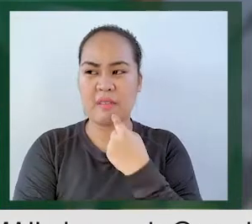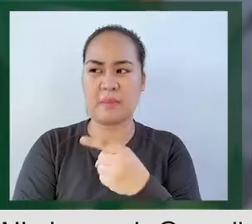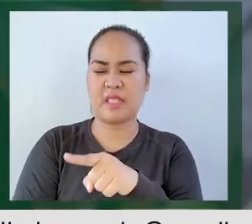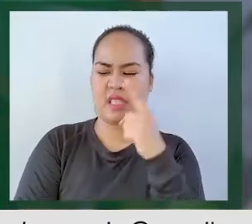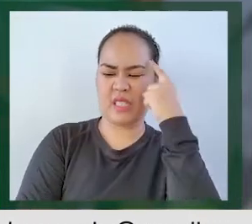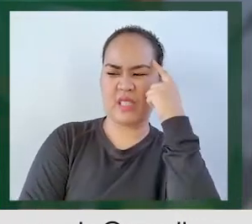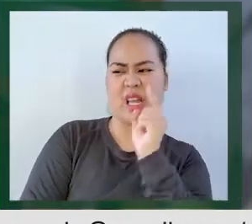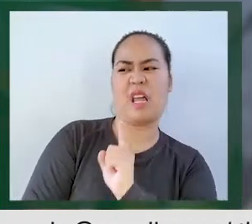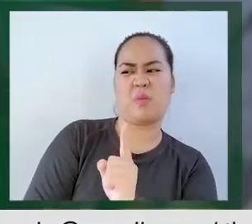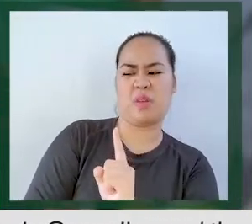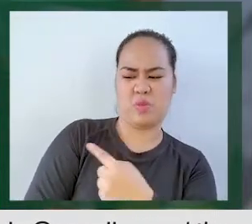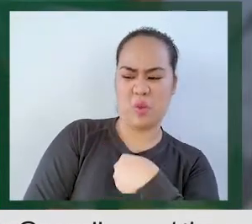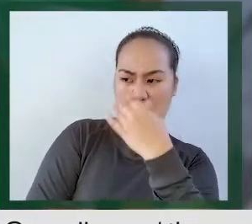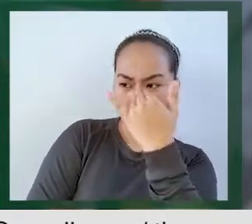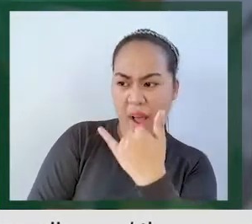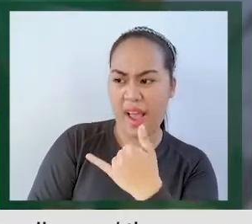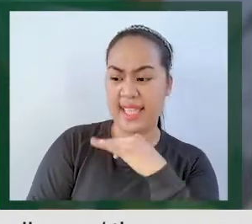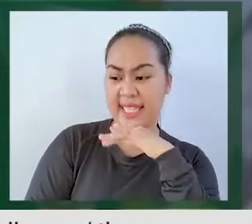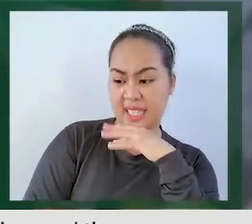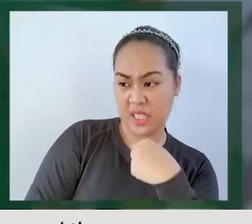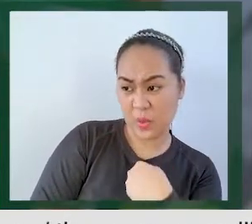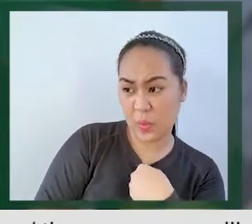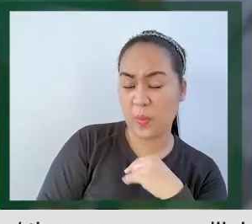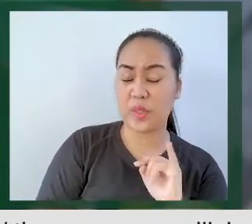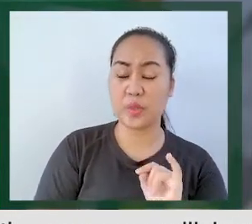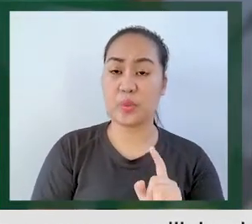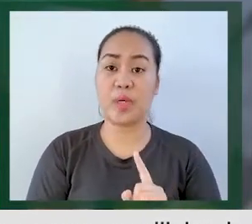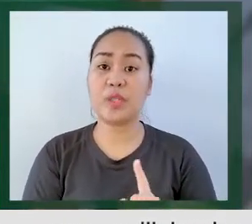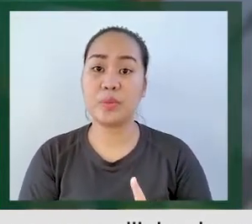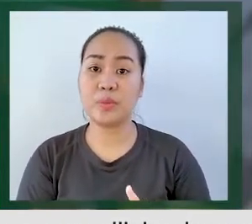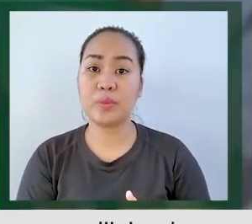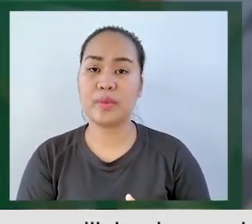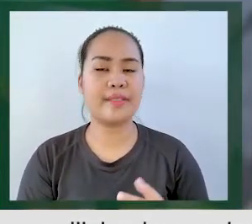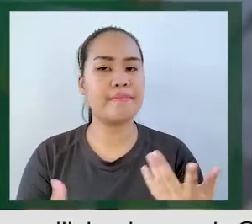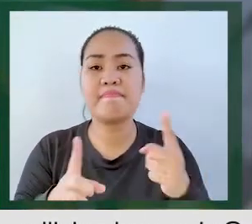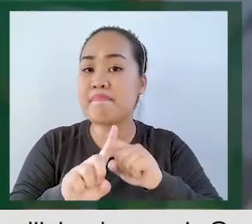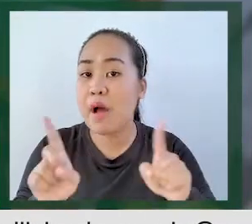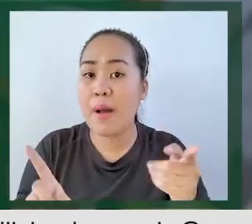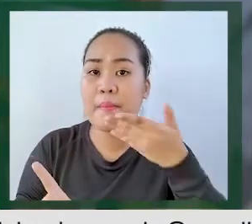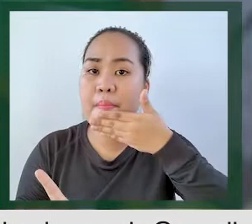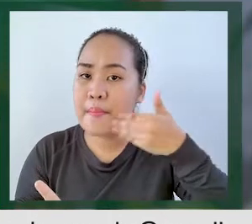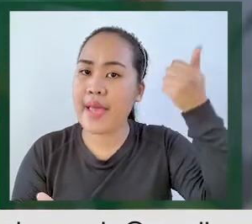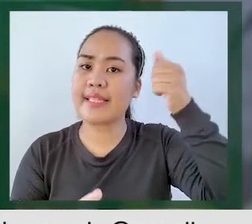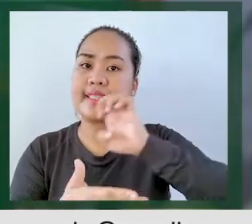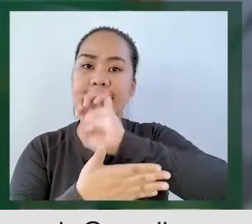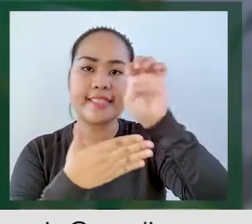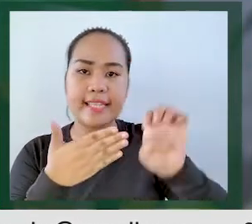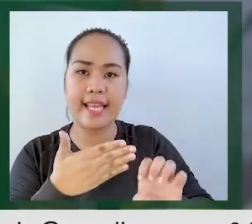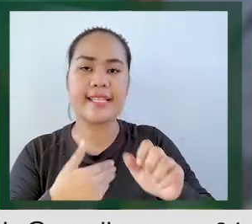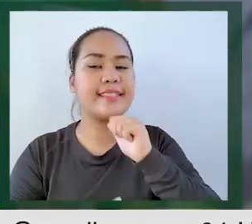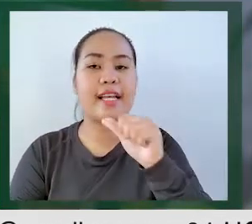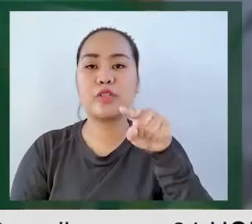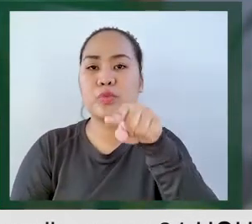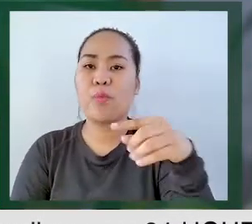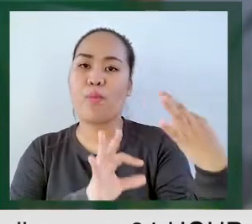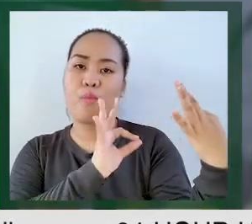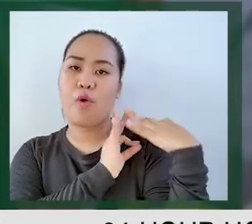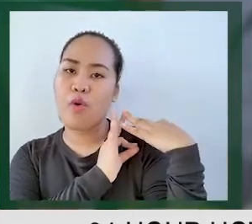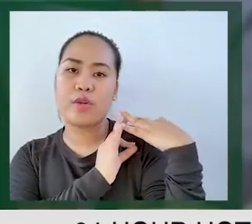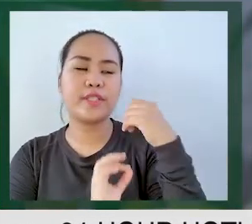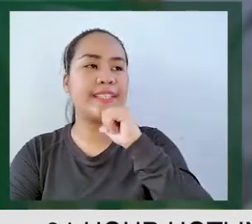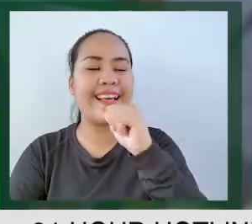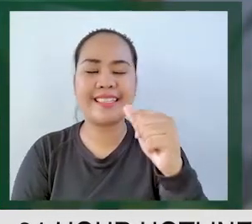naman, iwas na iwas ka. Pero sa huli, maniwala kayo, hindi nyo pagsisisihan. Dahil kung sino man yun,